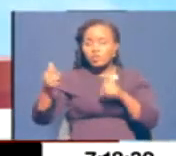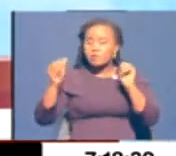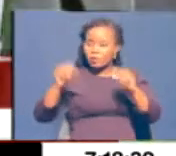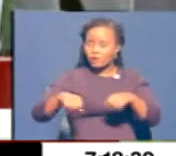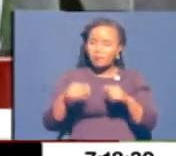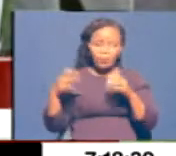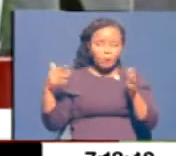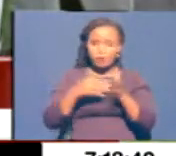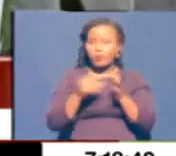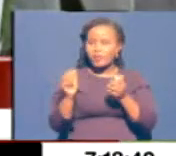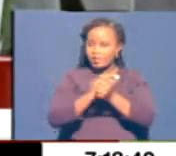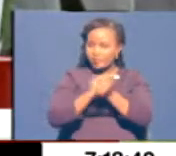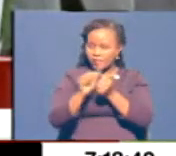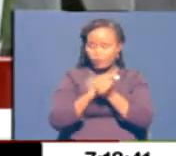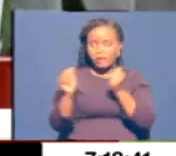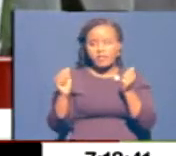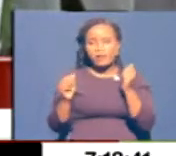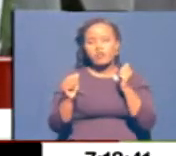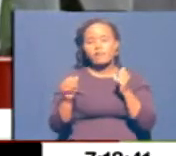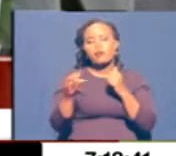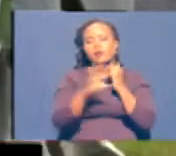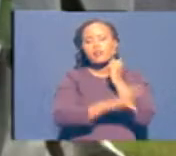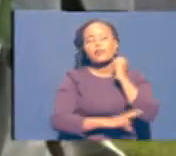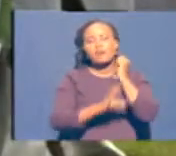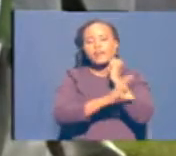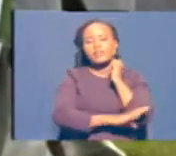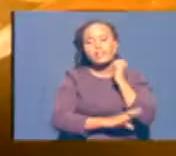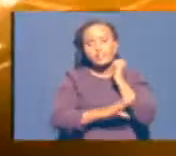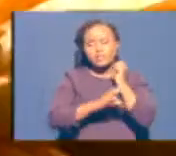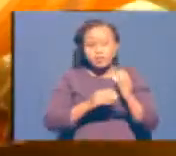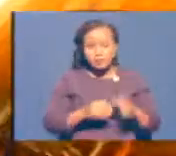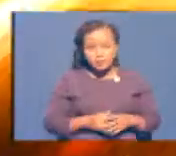to bad leadership. Yusuf Far, Darubini.